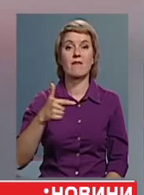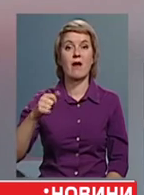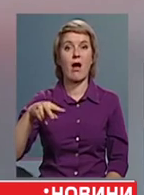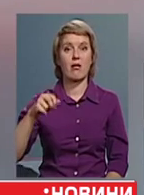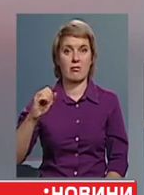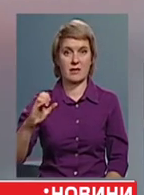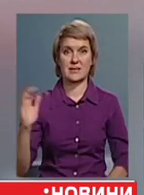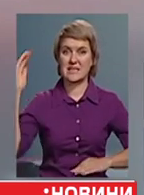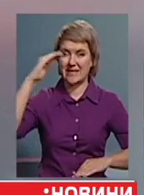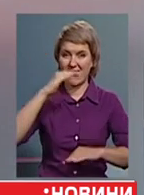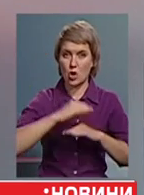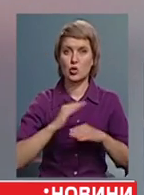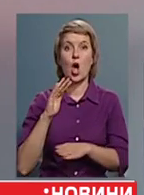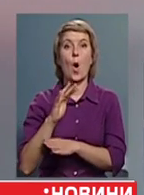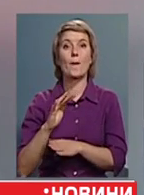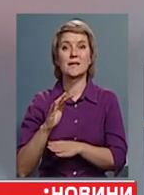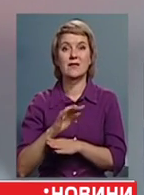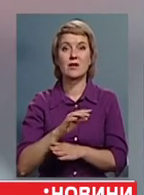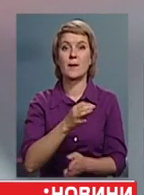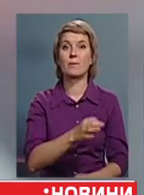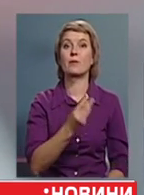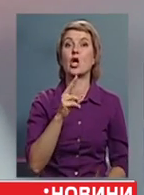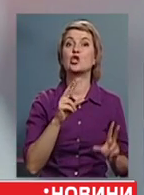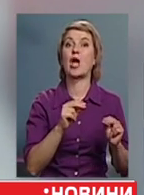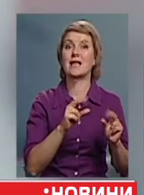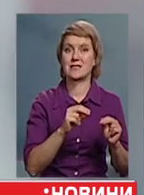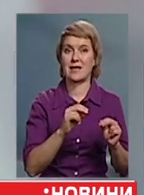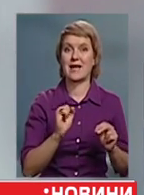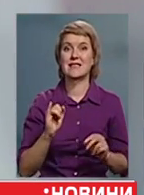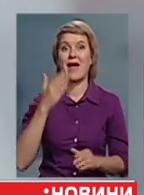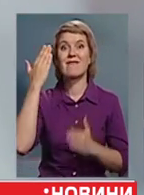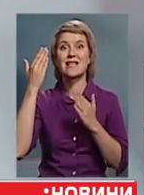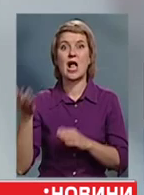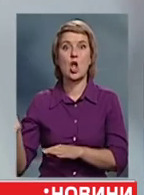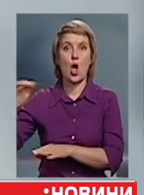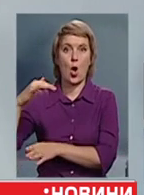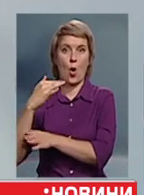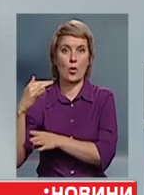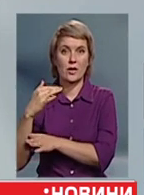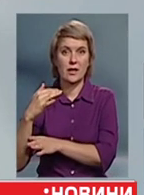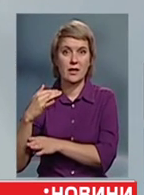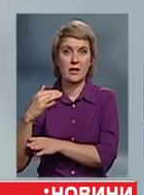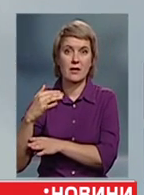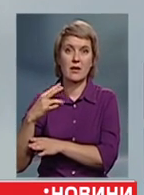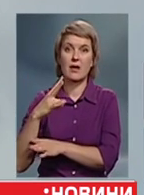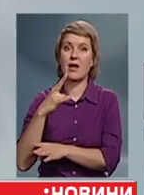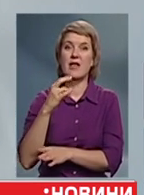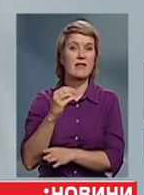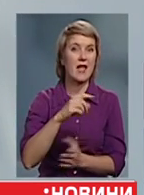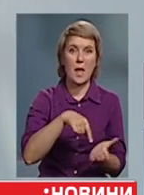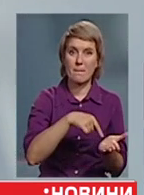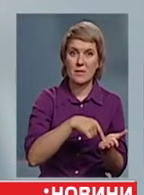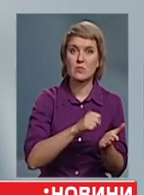Вечора обстрілювали місто Щастя з Веселої гори. Причому не саме місто, а теплоелектростанція. Вона